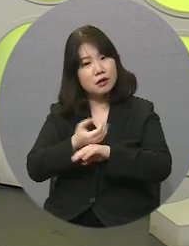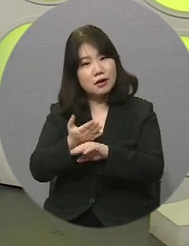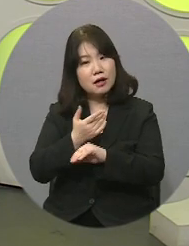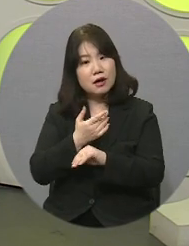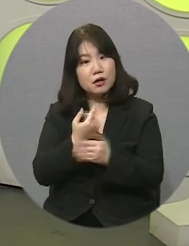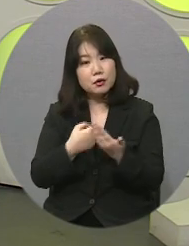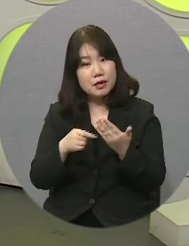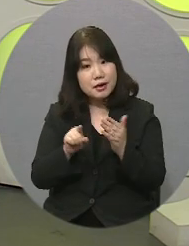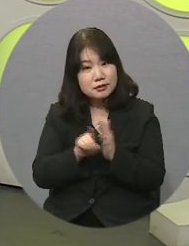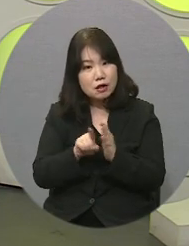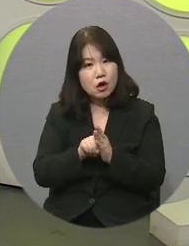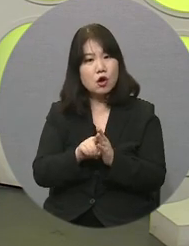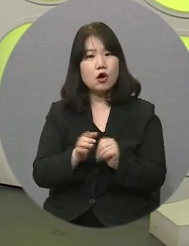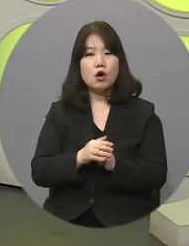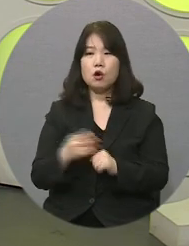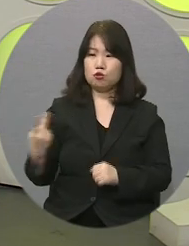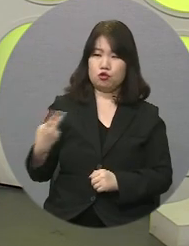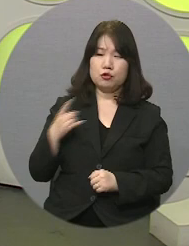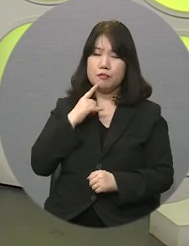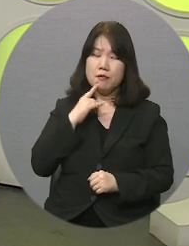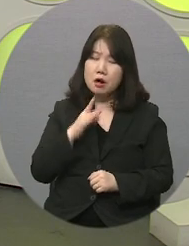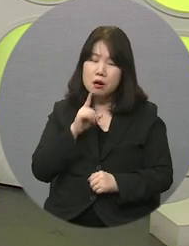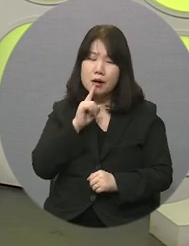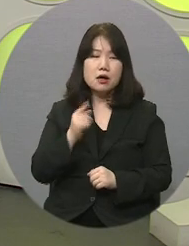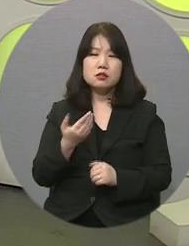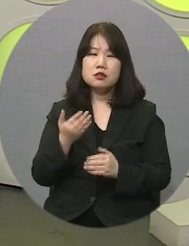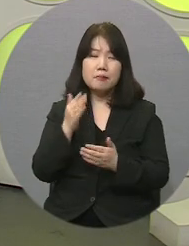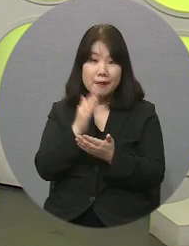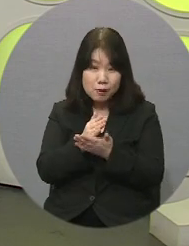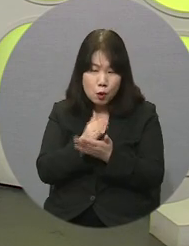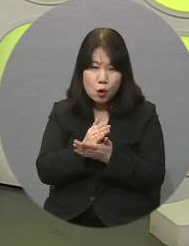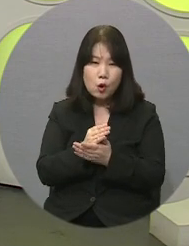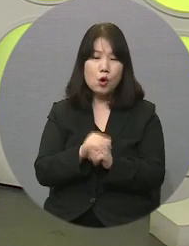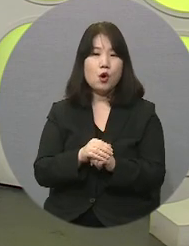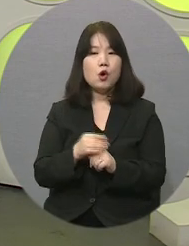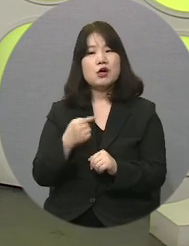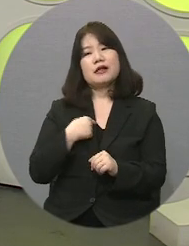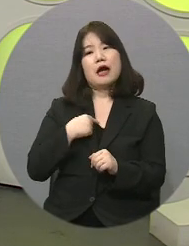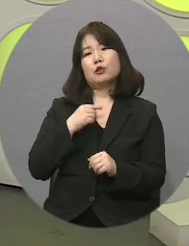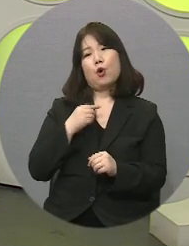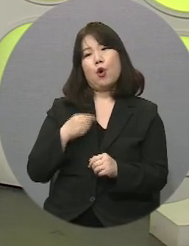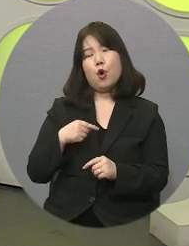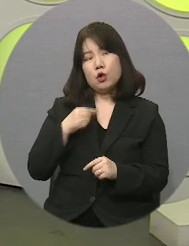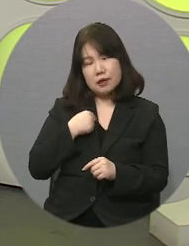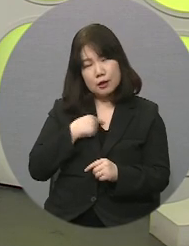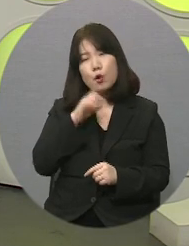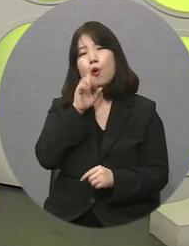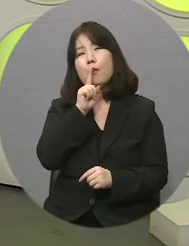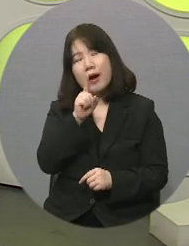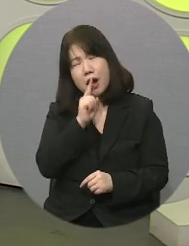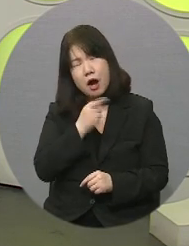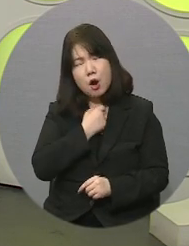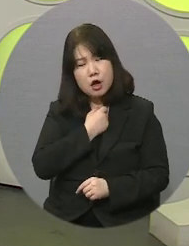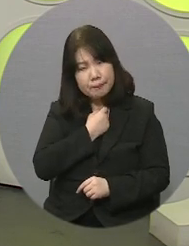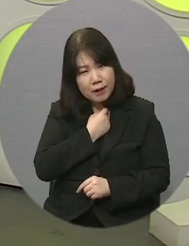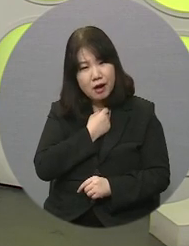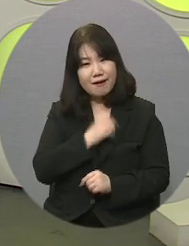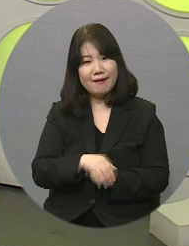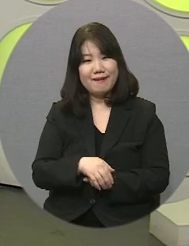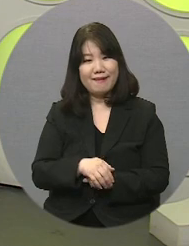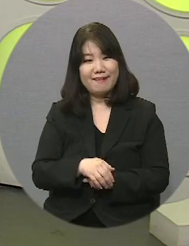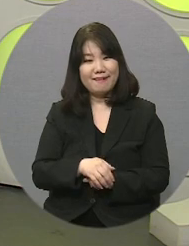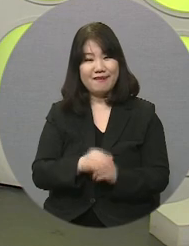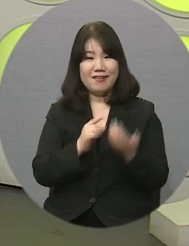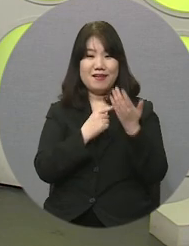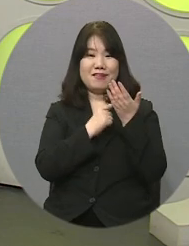우리 만약 되지 말고 그렇죠 나도 말 좀 합시다 아얏 5 그때 노말 좀 합시다 는 그